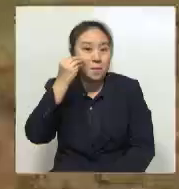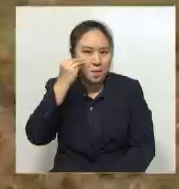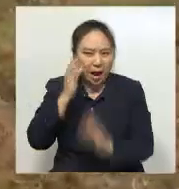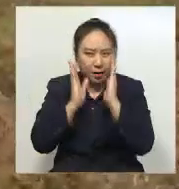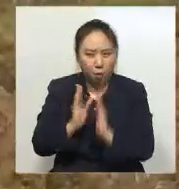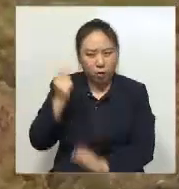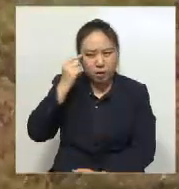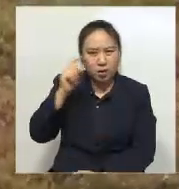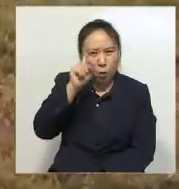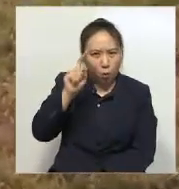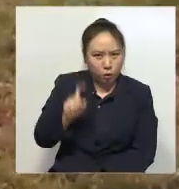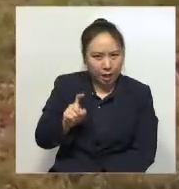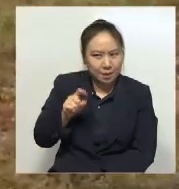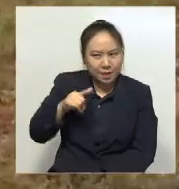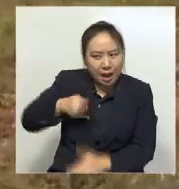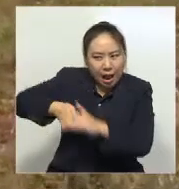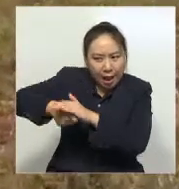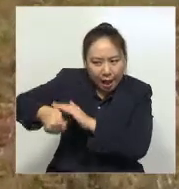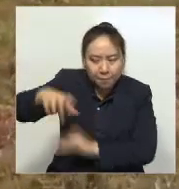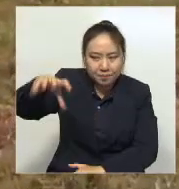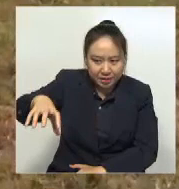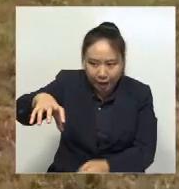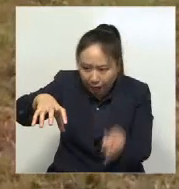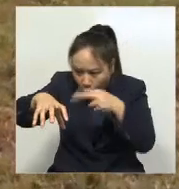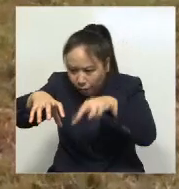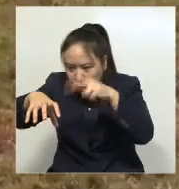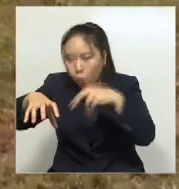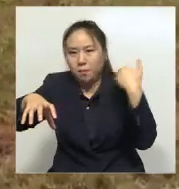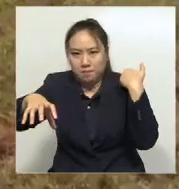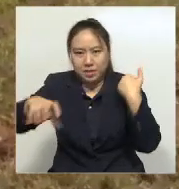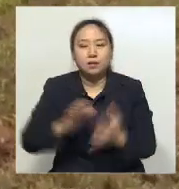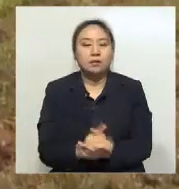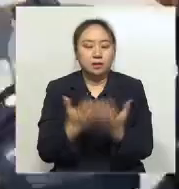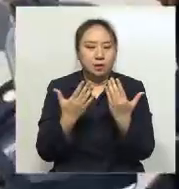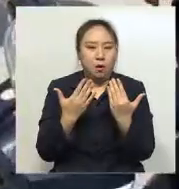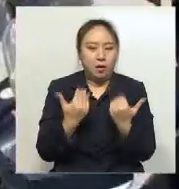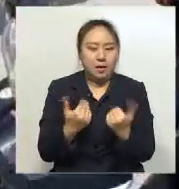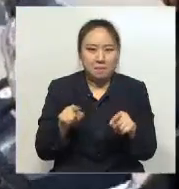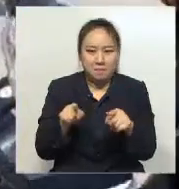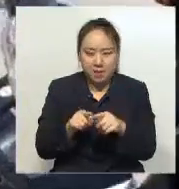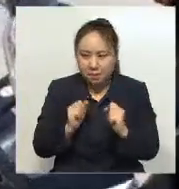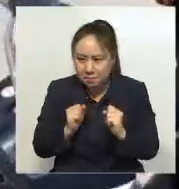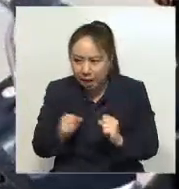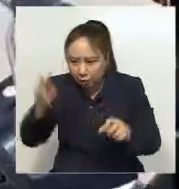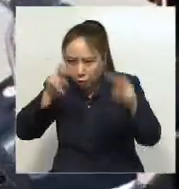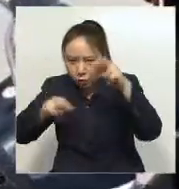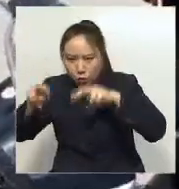งสัยที่คาดว่าคนร้ายอาจหลบซ่อนตัวซึ่งการปฏิบัติการครั้งนี้ถือเป็นการกดดันจำกัดพื้น